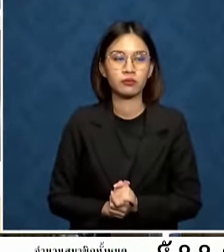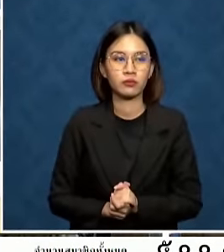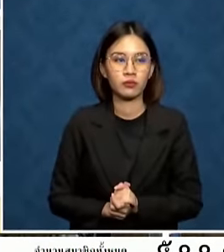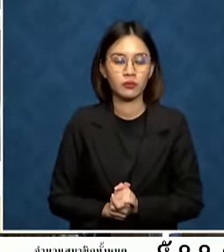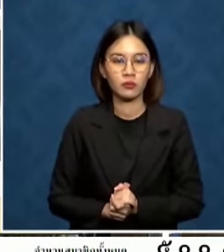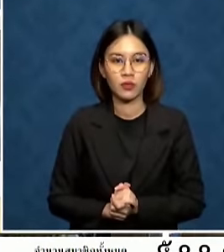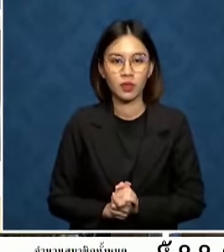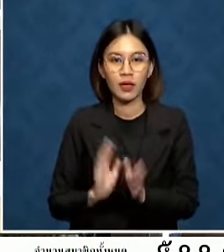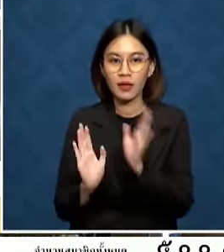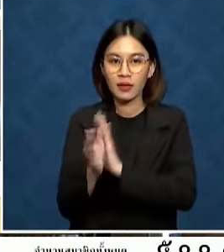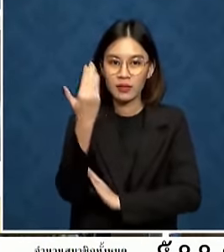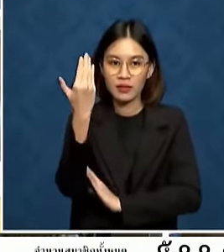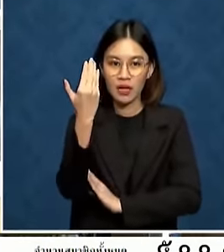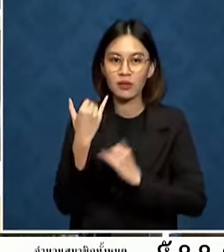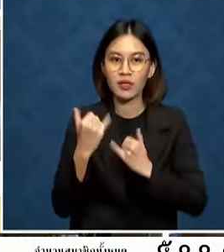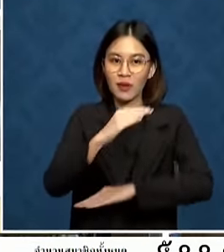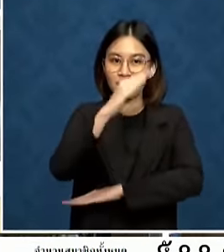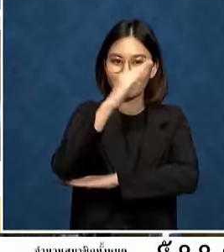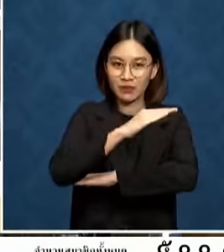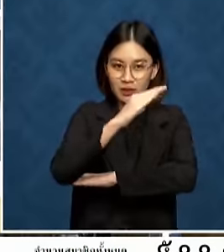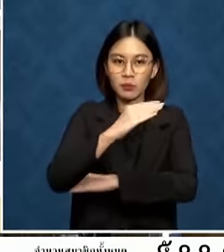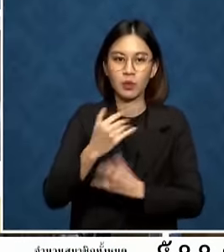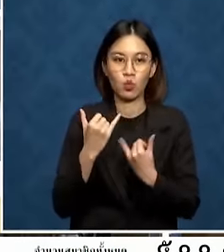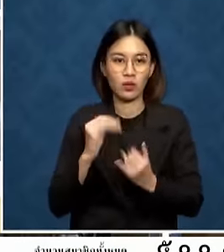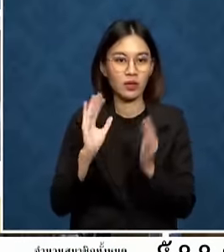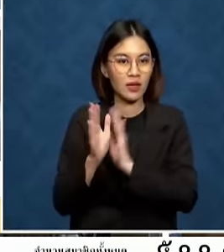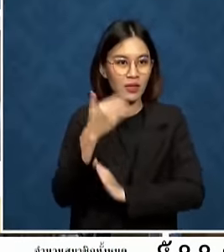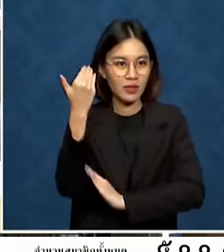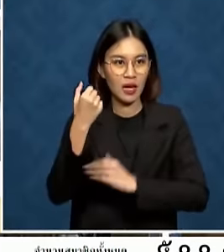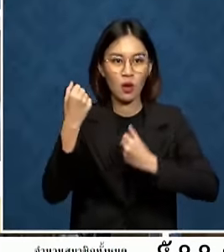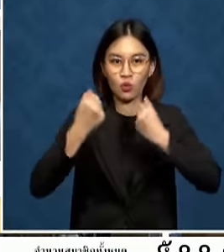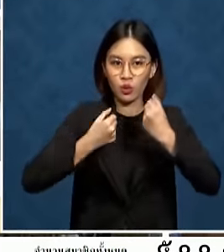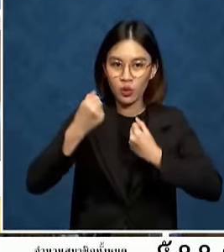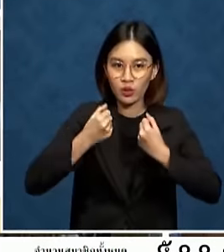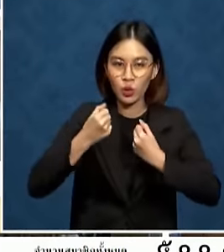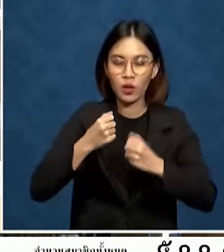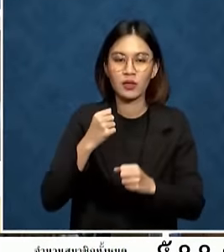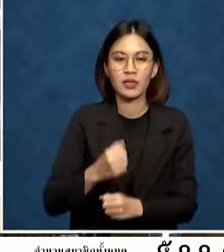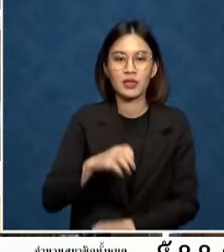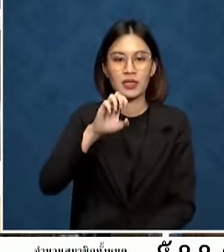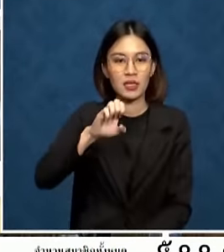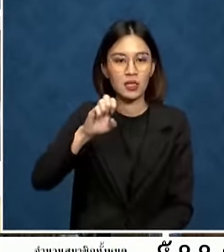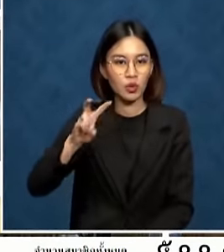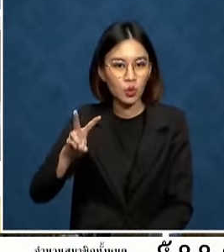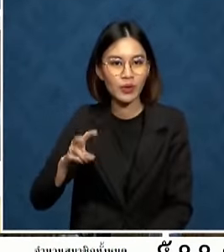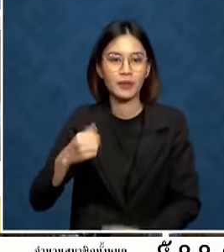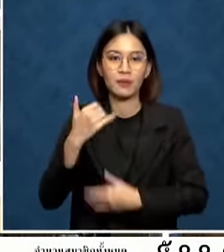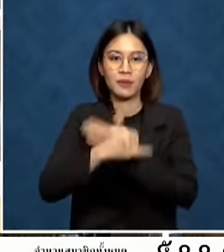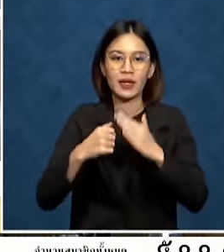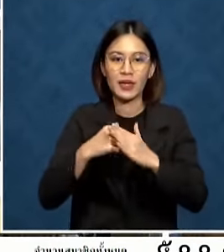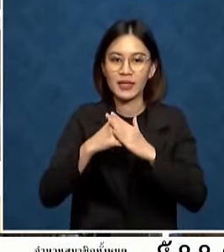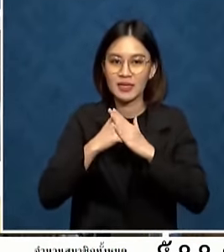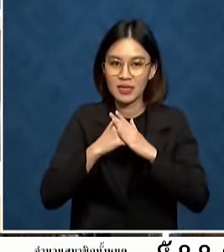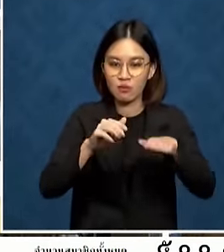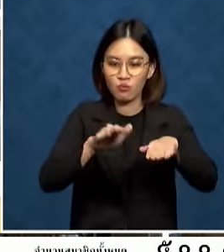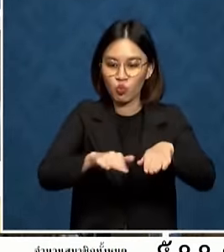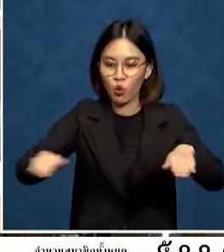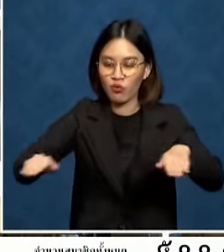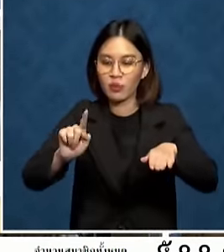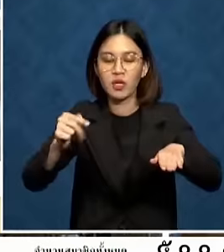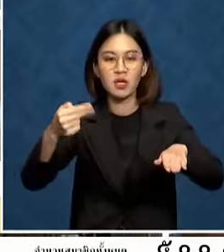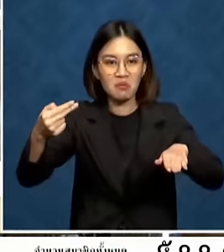ครับเช้านี้นี่หนังสือพิมพ์เช้านี้เลยครับค่ายรถแห่รถกำลังผลิต EVจีนจอดเกื่อนท่าเหลือหมื่นคันเรา